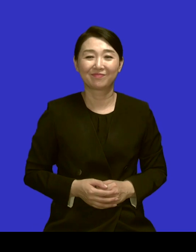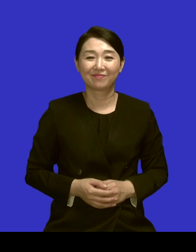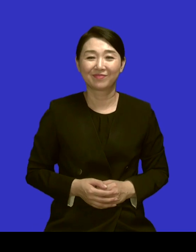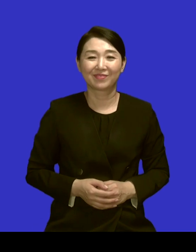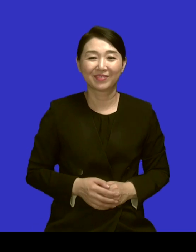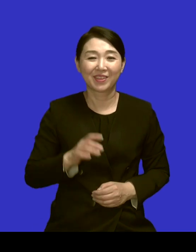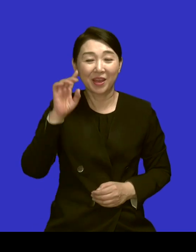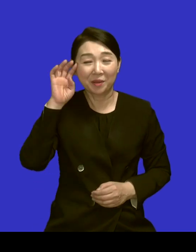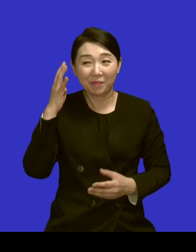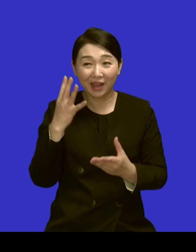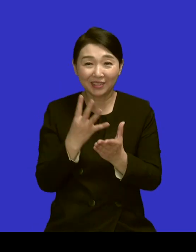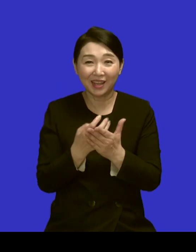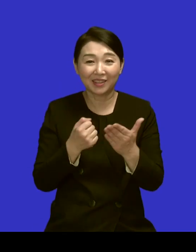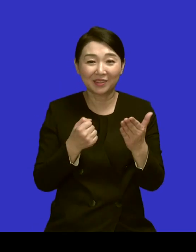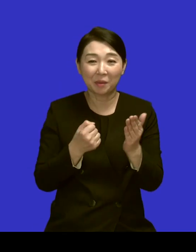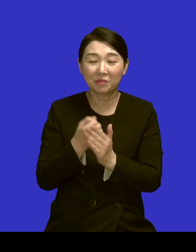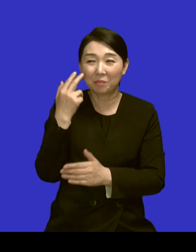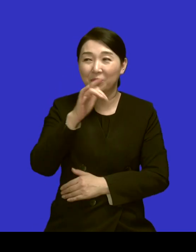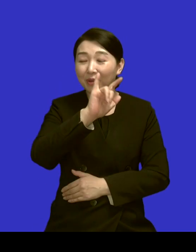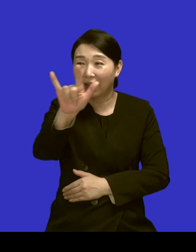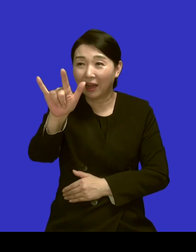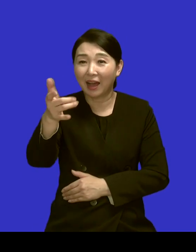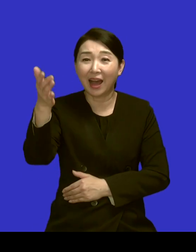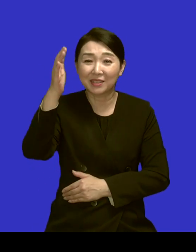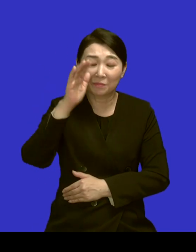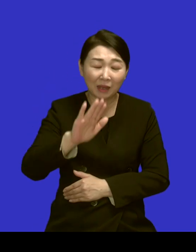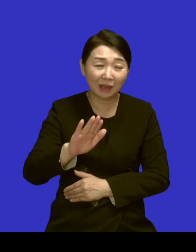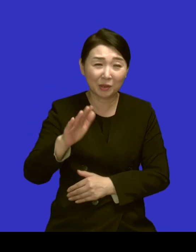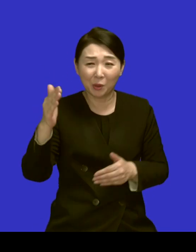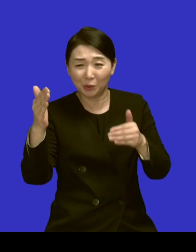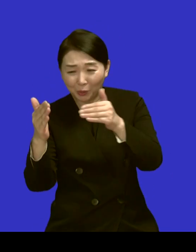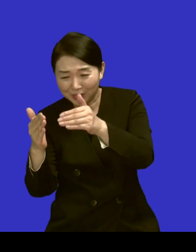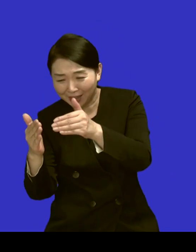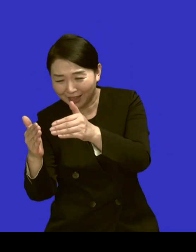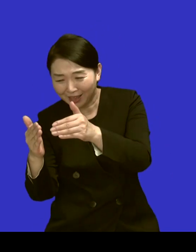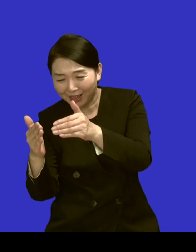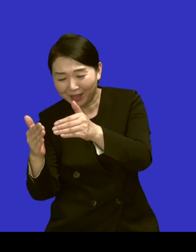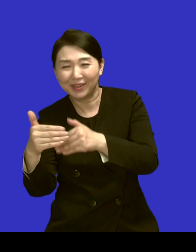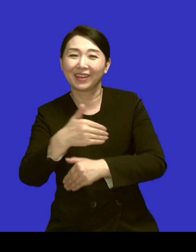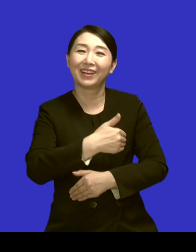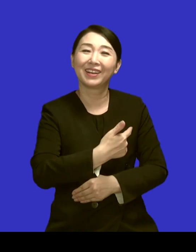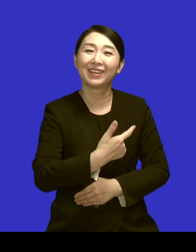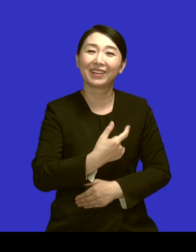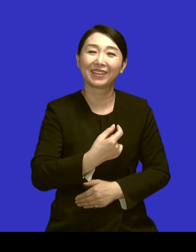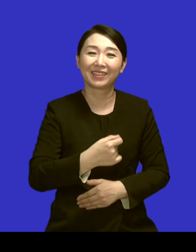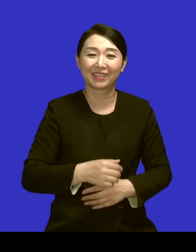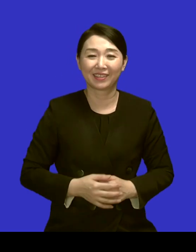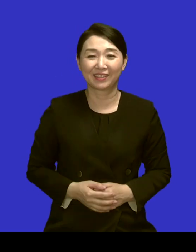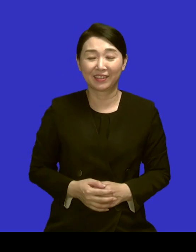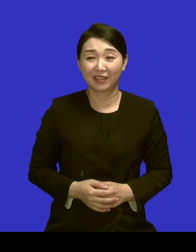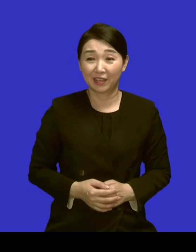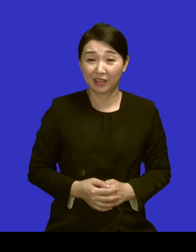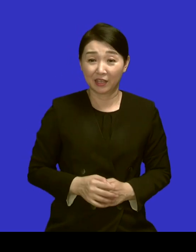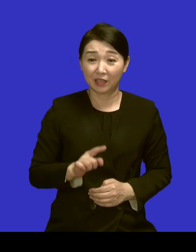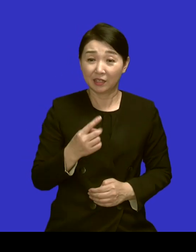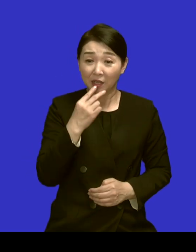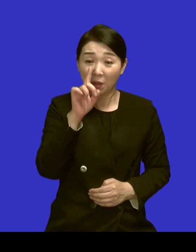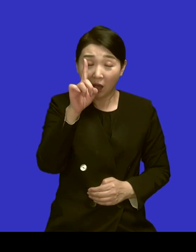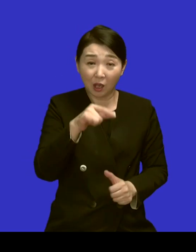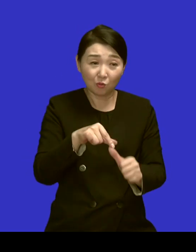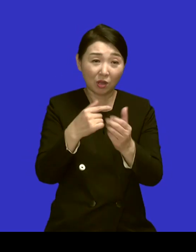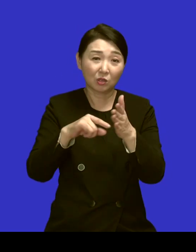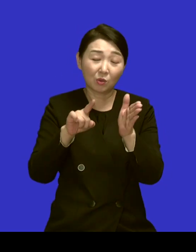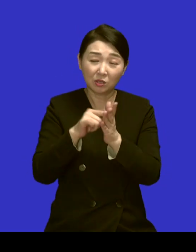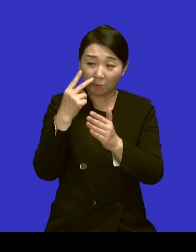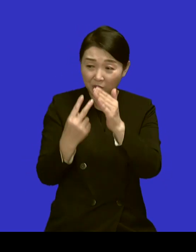미국을 간 건데. 예, 거의 톨게이트 다 왔는데 네. 차 유턴하는 거 아니에요? 네. 그러면 어때요? 이제 그 한 생명을 구하기 위해서 비전을